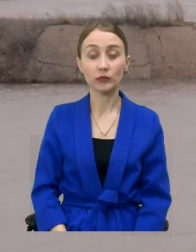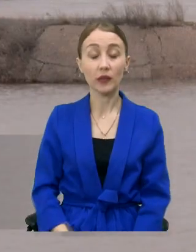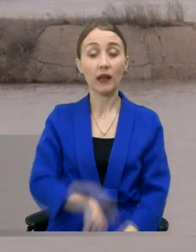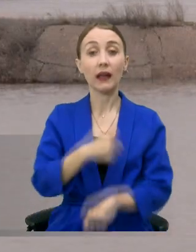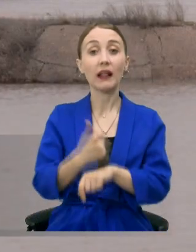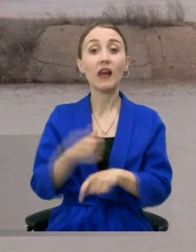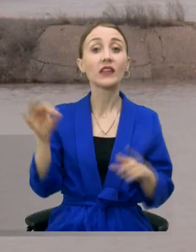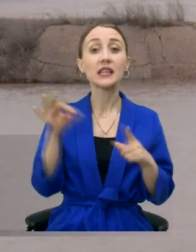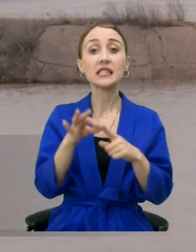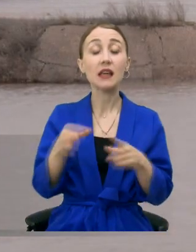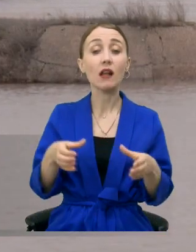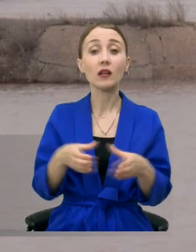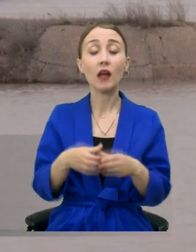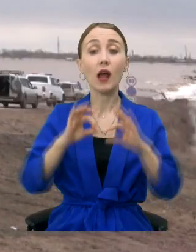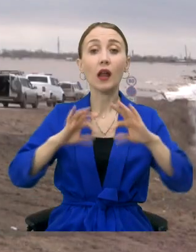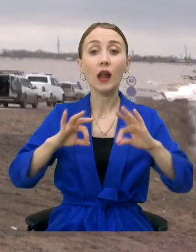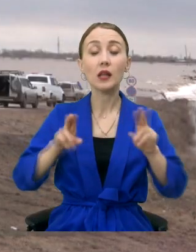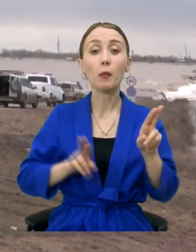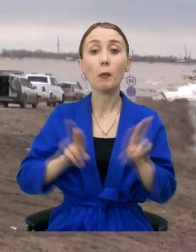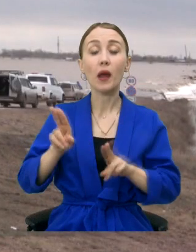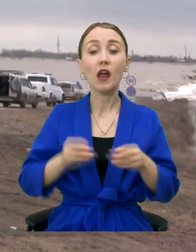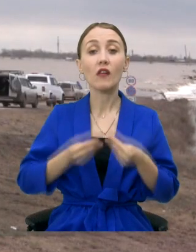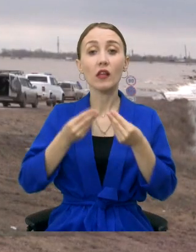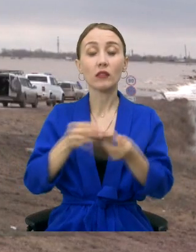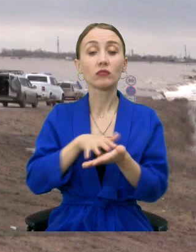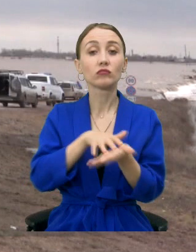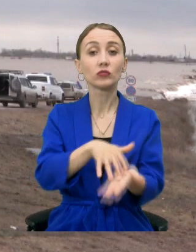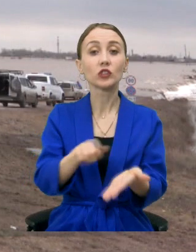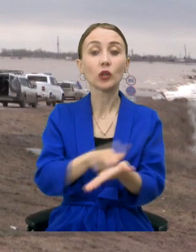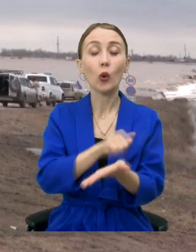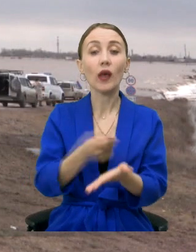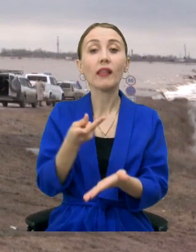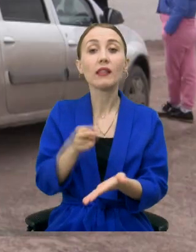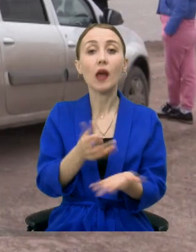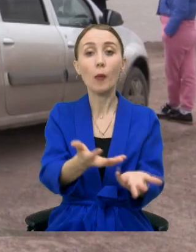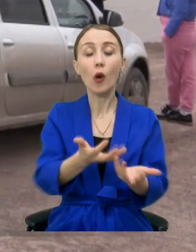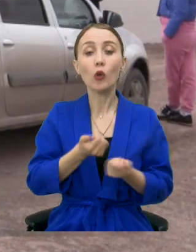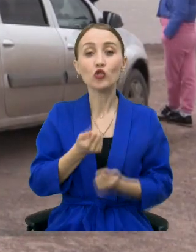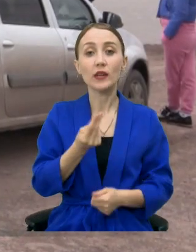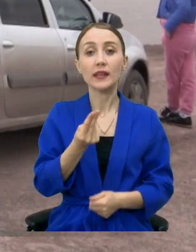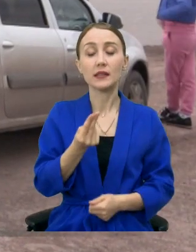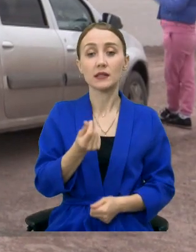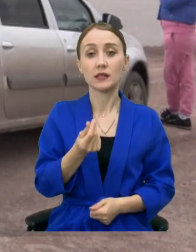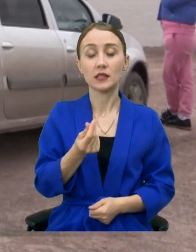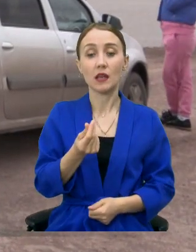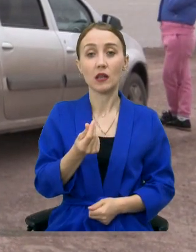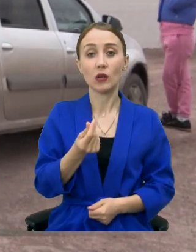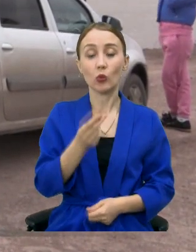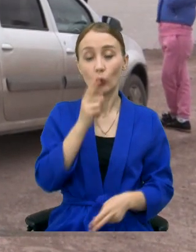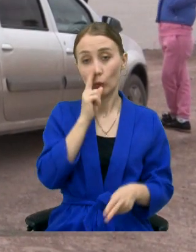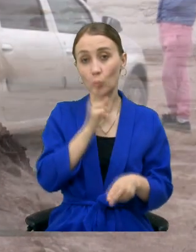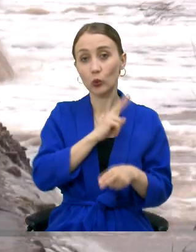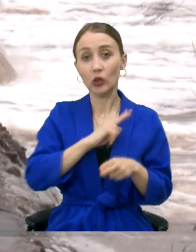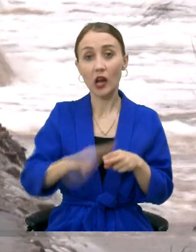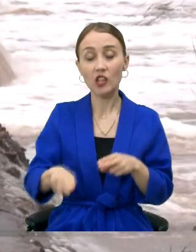цель штаба – разъяснить правила подачи необходимых документов для получения единовременной выплаты и компенсации утраченного или